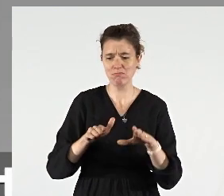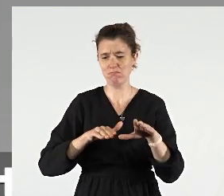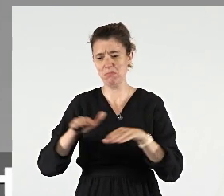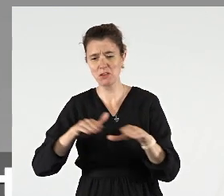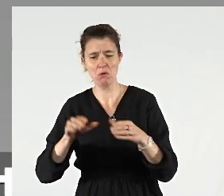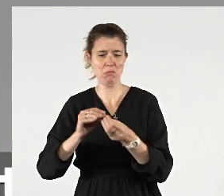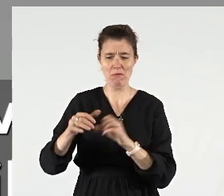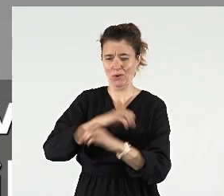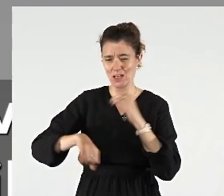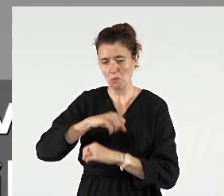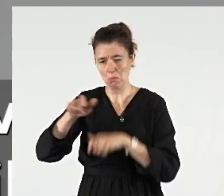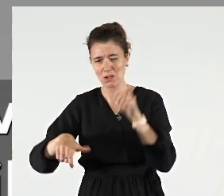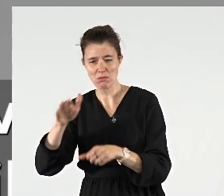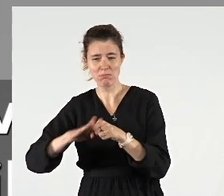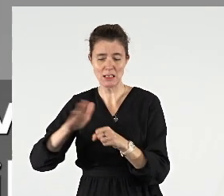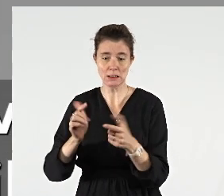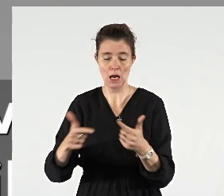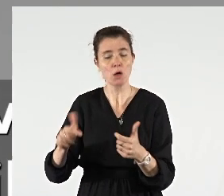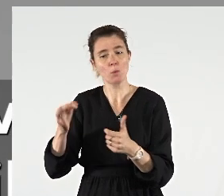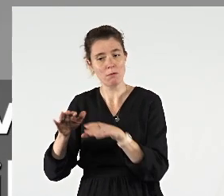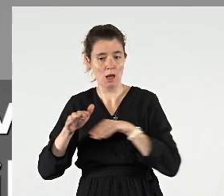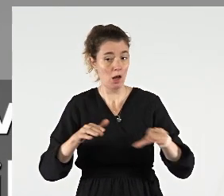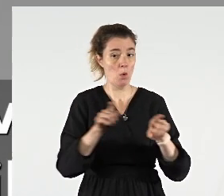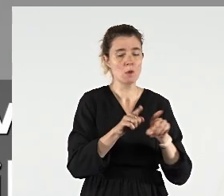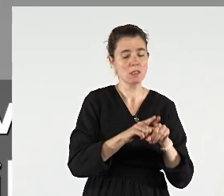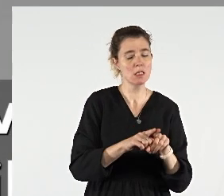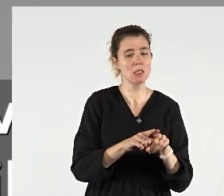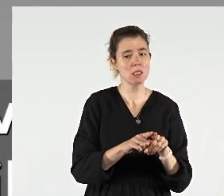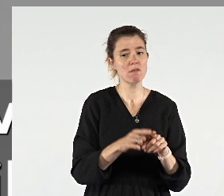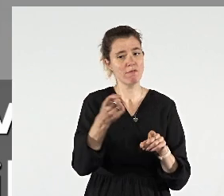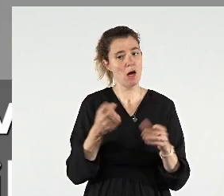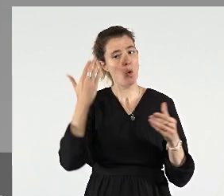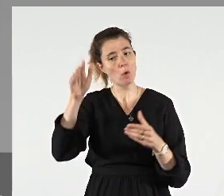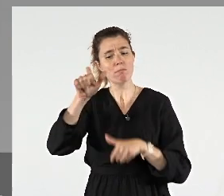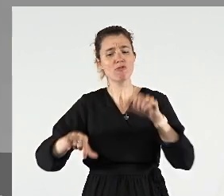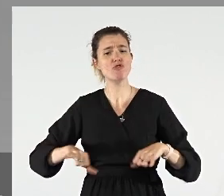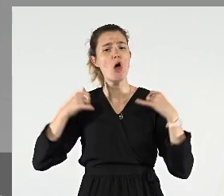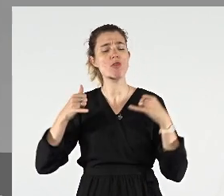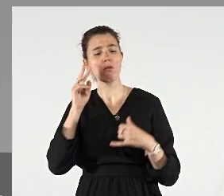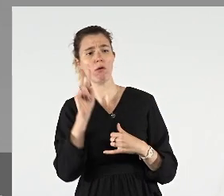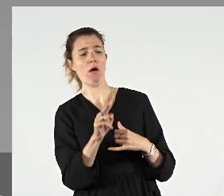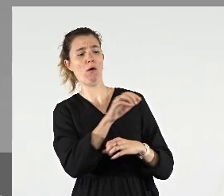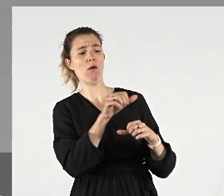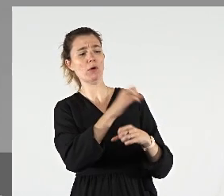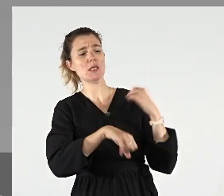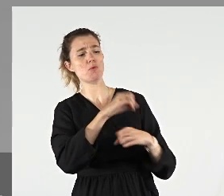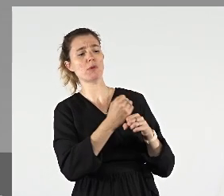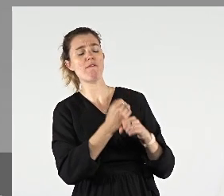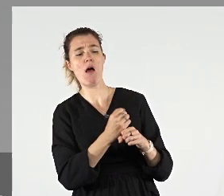seulement. Les jeunes générations portent un nouveau regard sur les organisations de travail, veulent être écoutés et